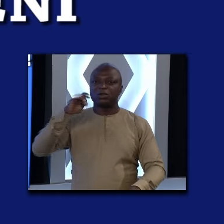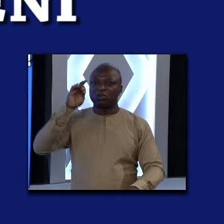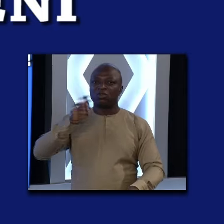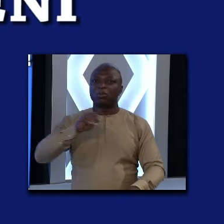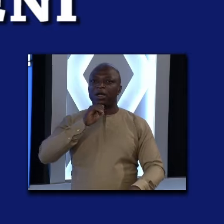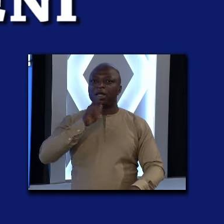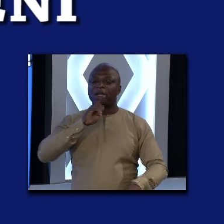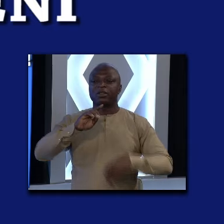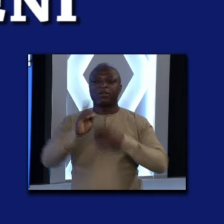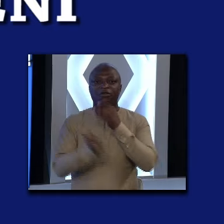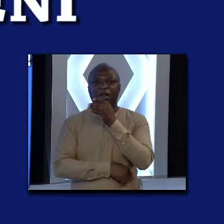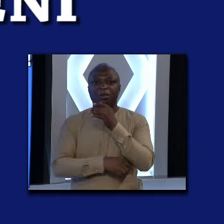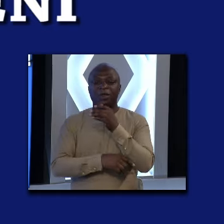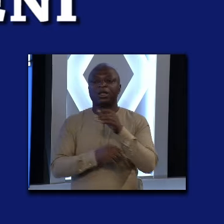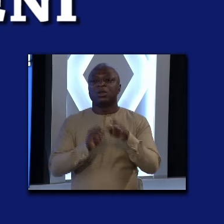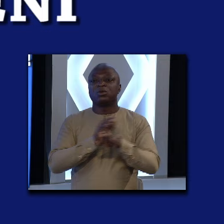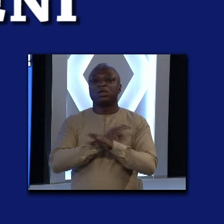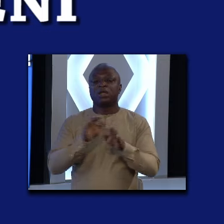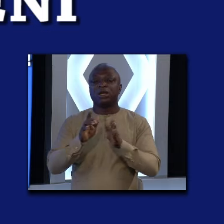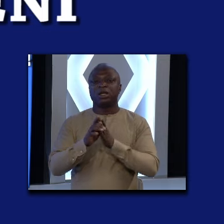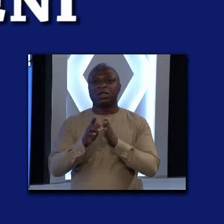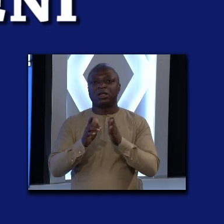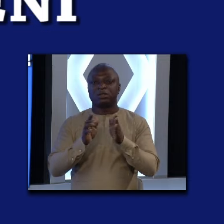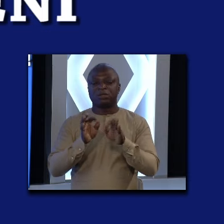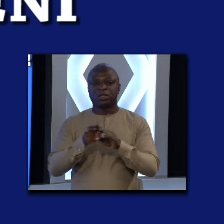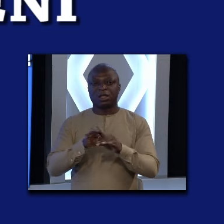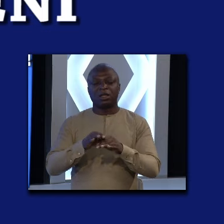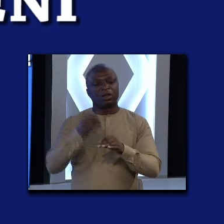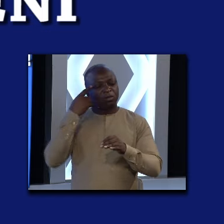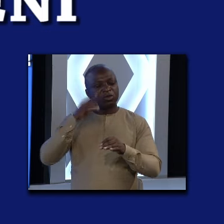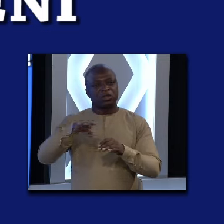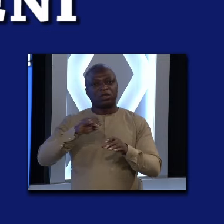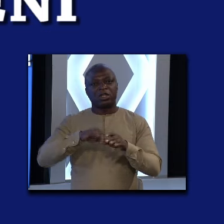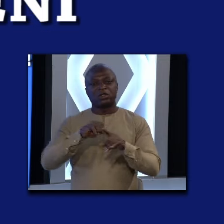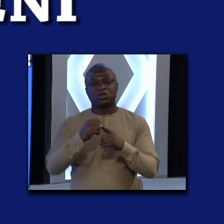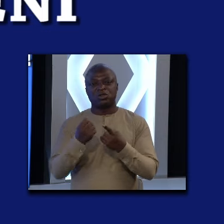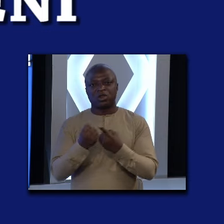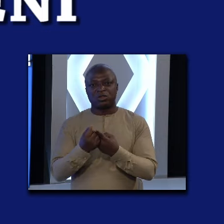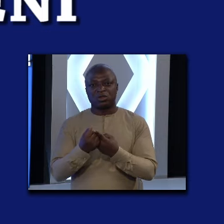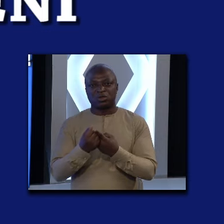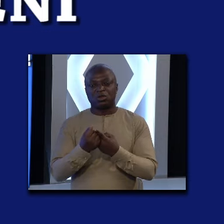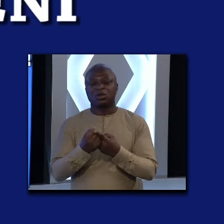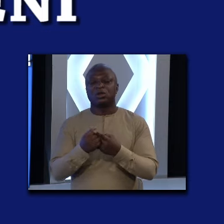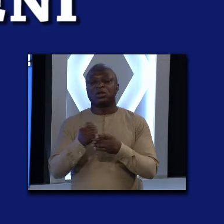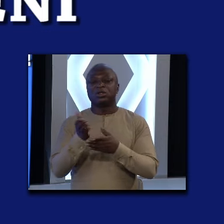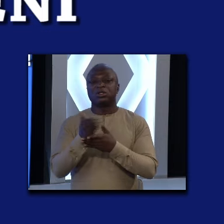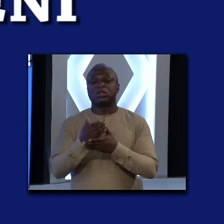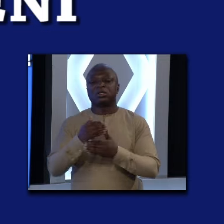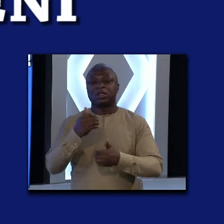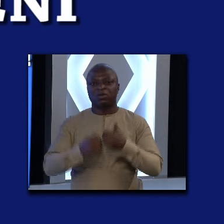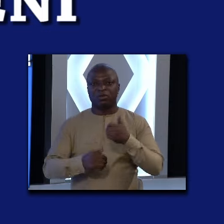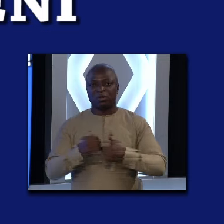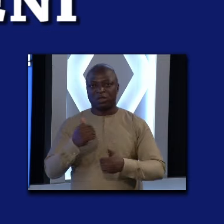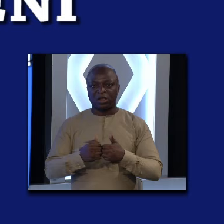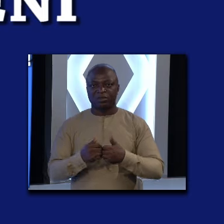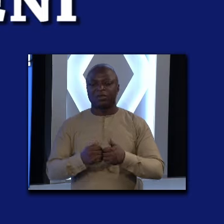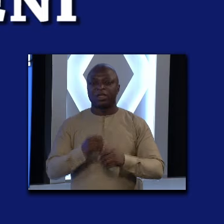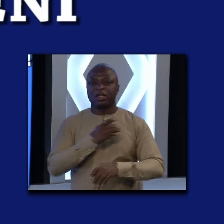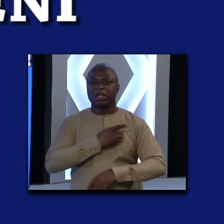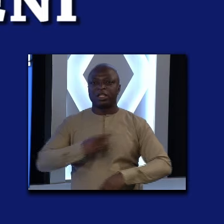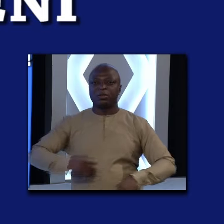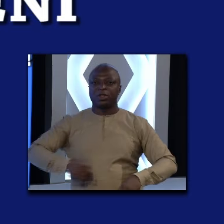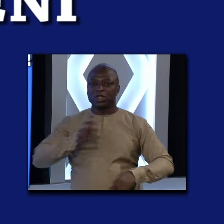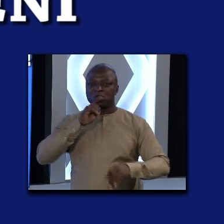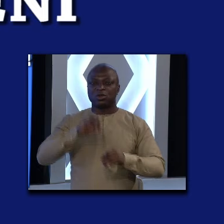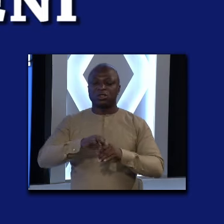être frappés d'inéligibilité ou se trouver dans une situation d'incompatibilité. Les députés sont